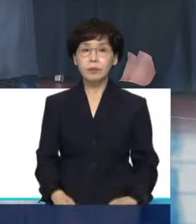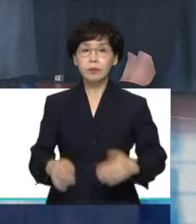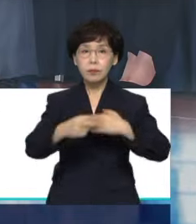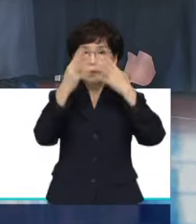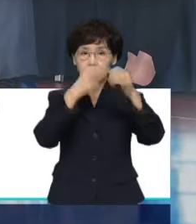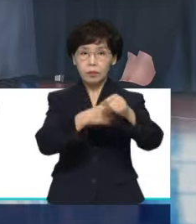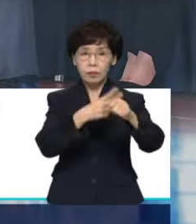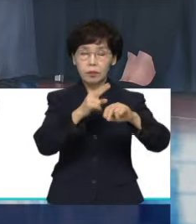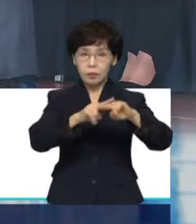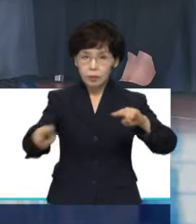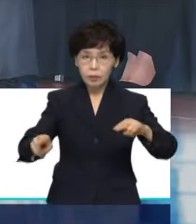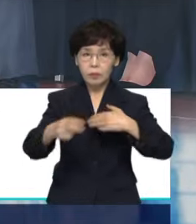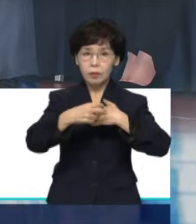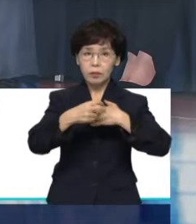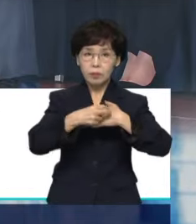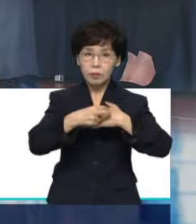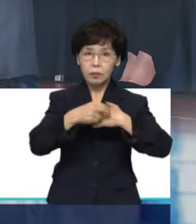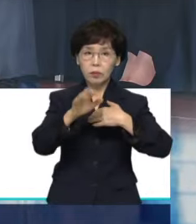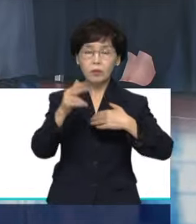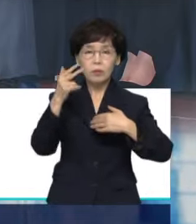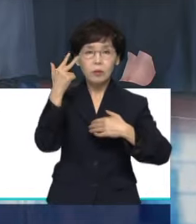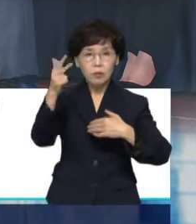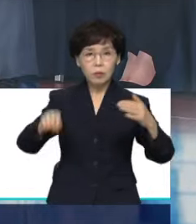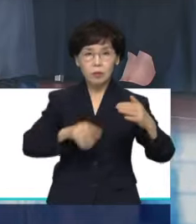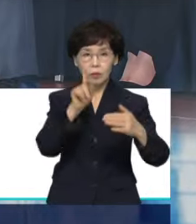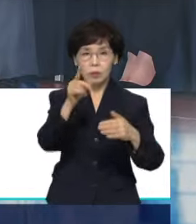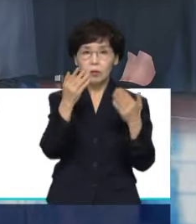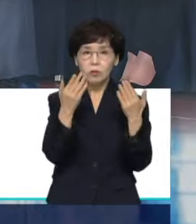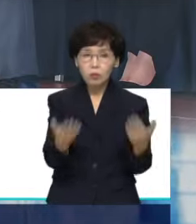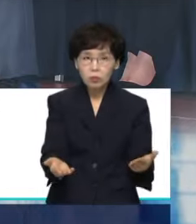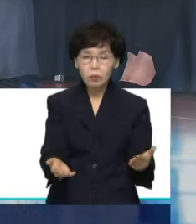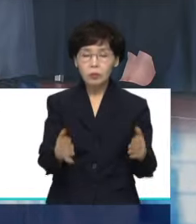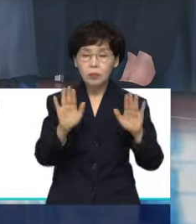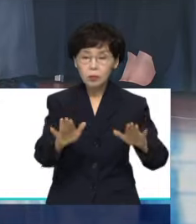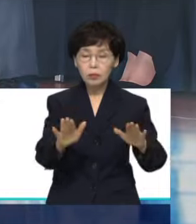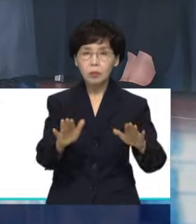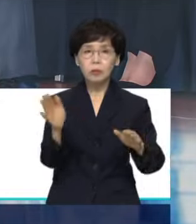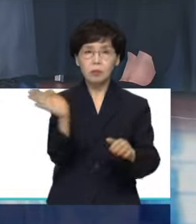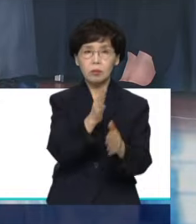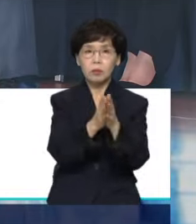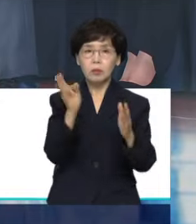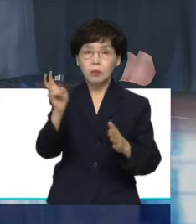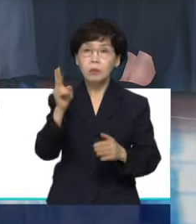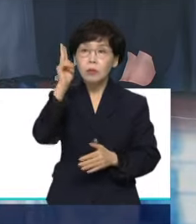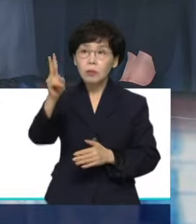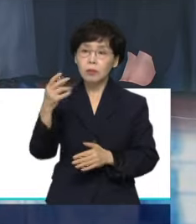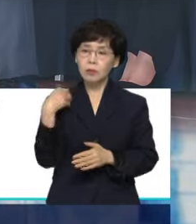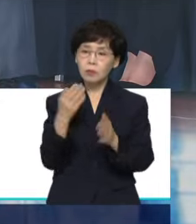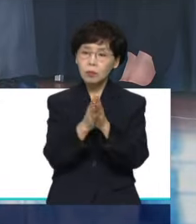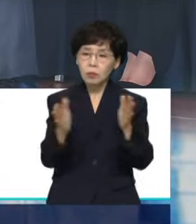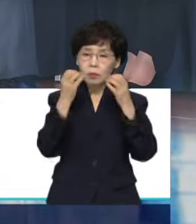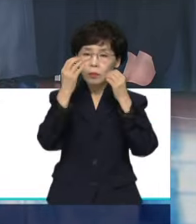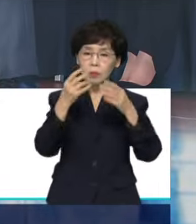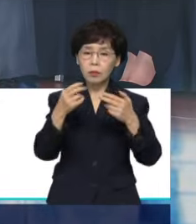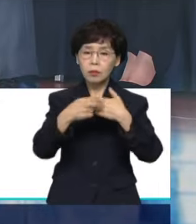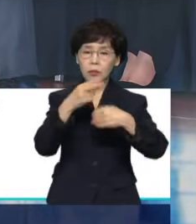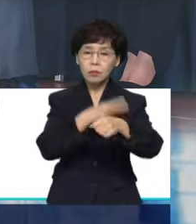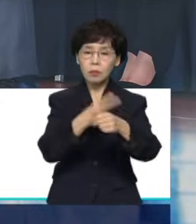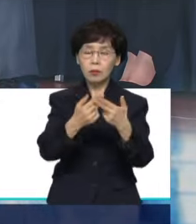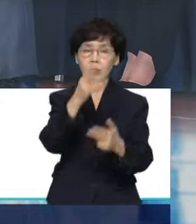의대 교수들의 사직과 병원들의 주 1회 휴진이 이번 주부터 본격화할 것으로 보입니다. 모레 임기를 시작하는 신임 의사협회장은